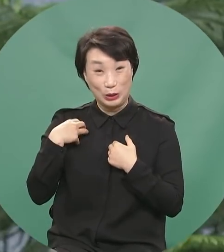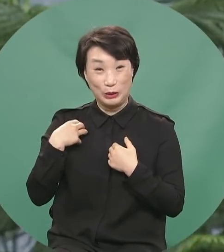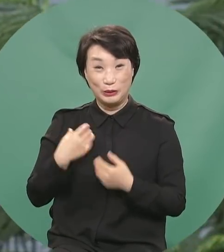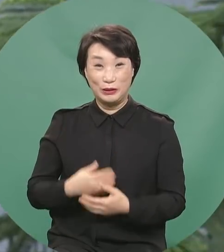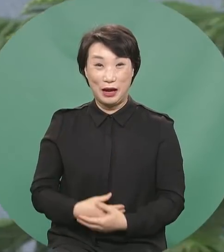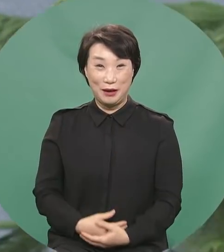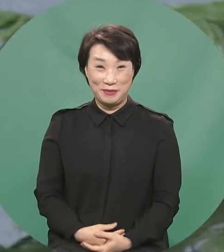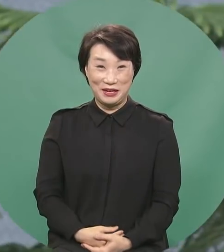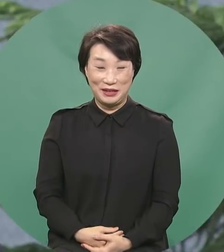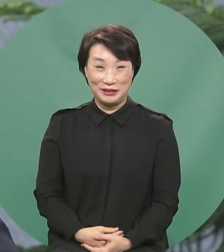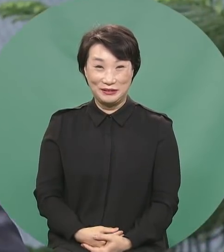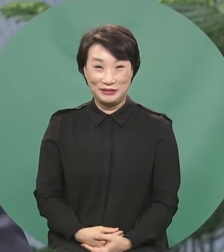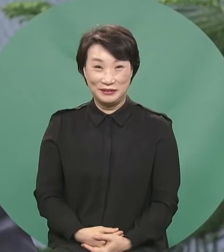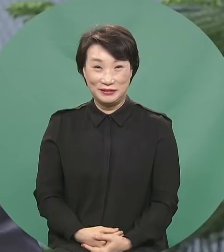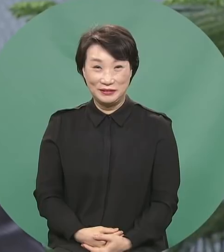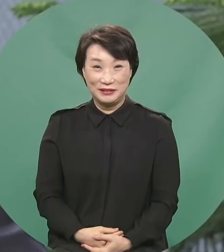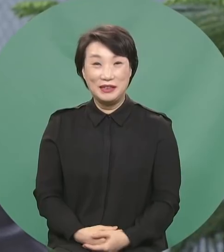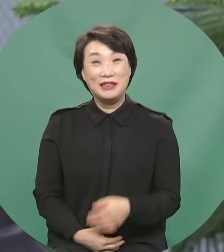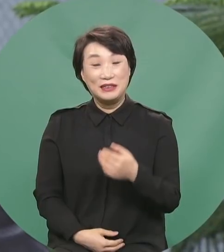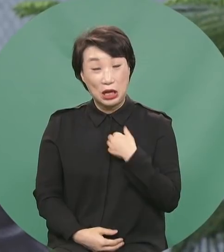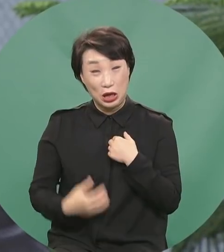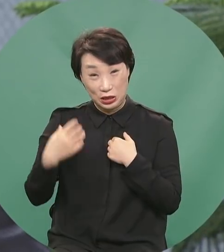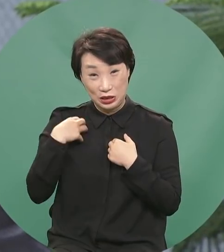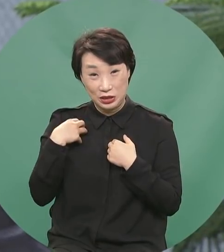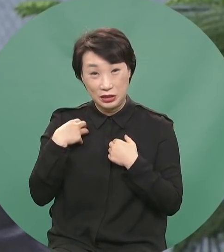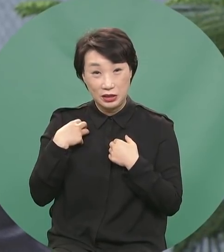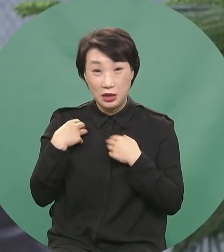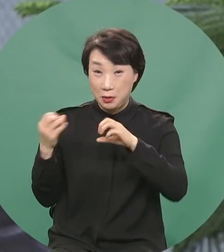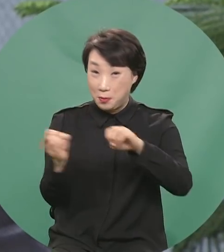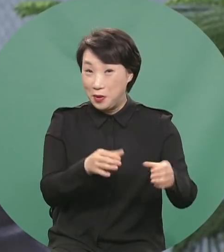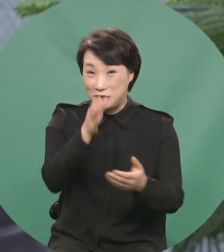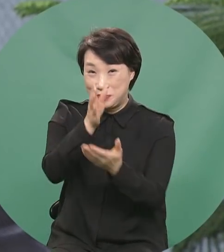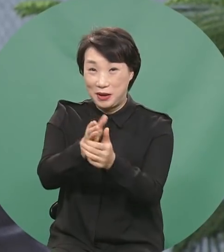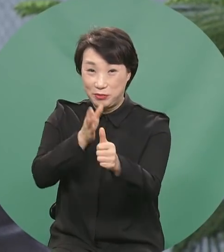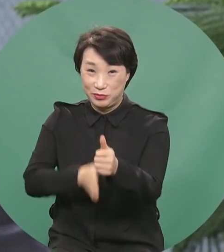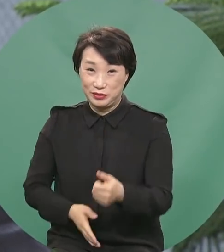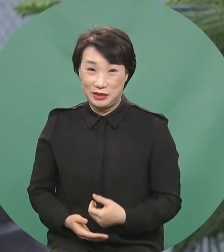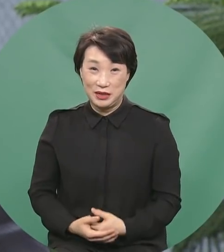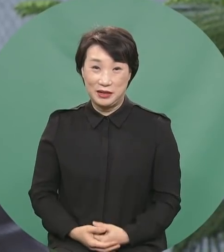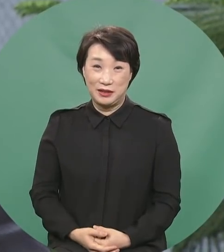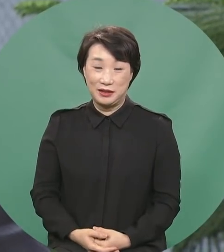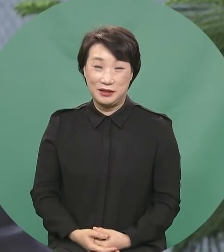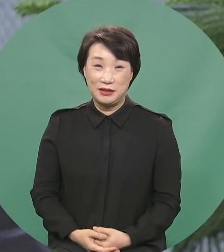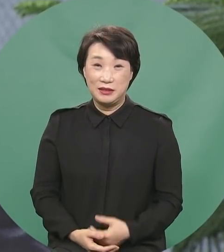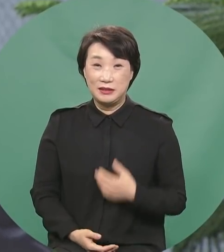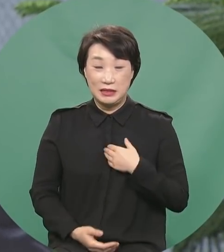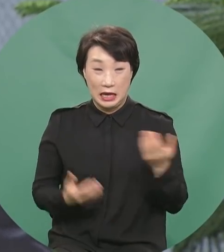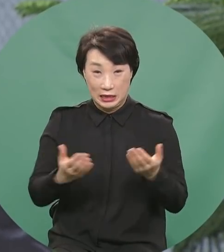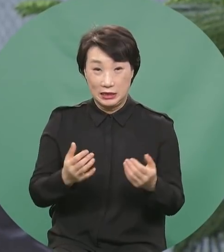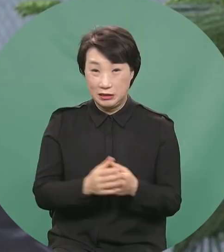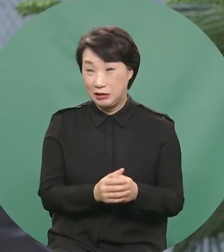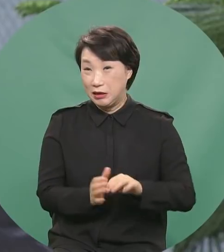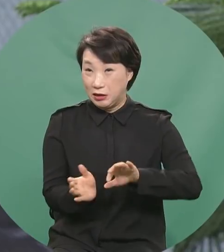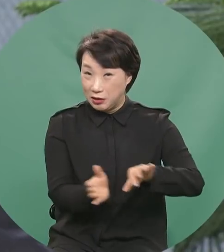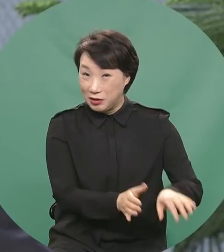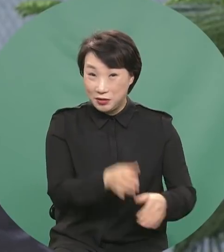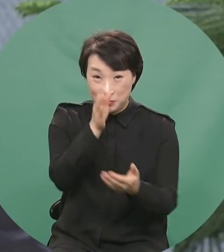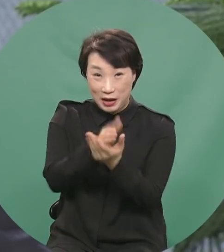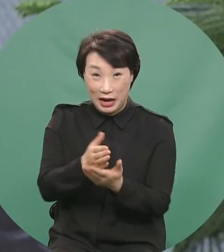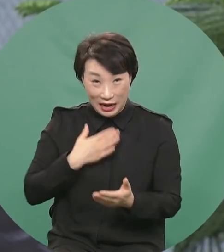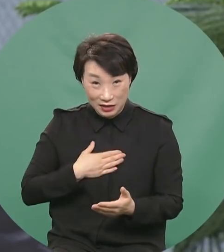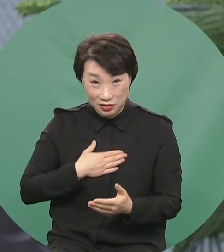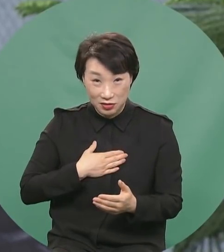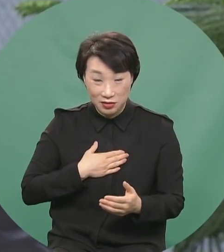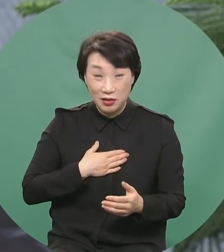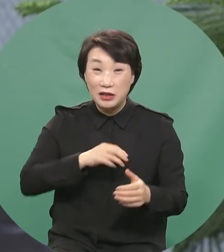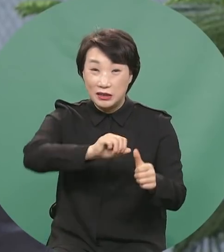말입니다. 나의 할 일을 소멸시키지 말라. 가둬두지 말라. 열쇠로